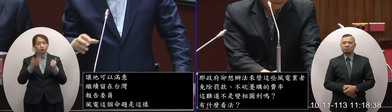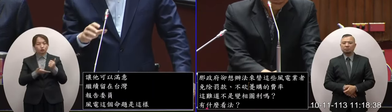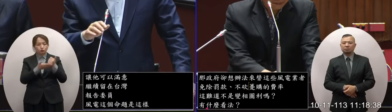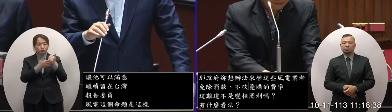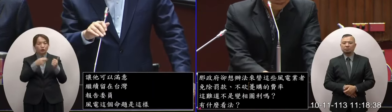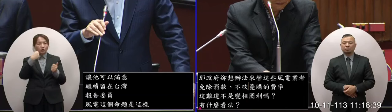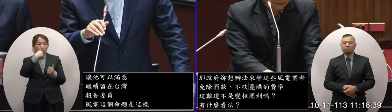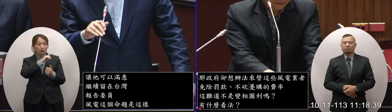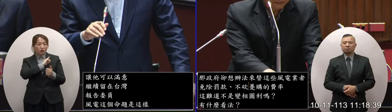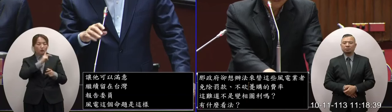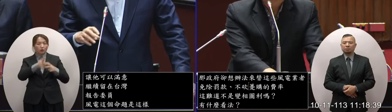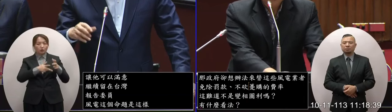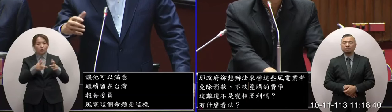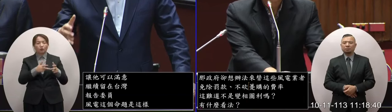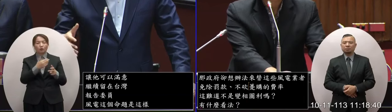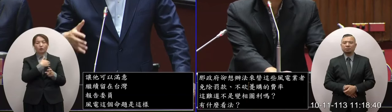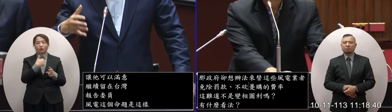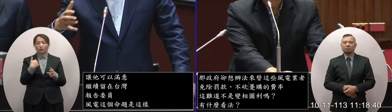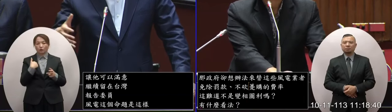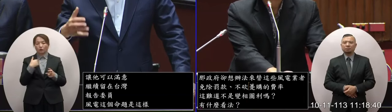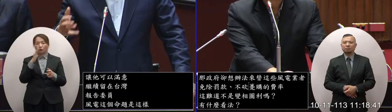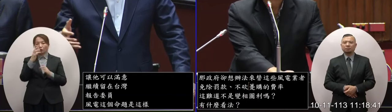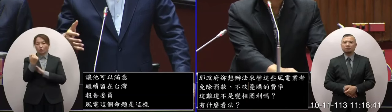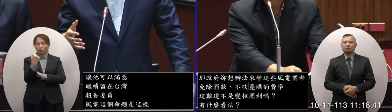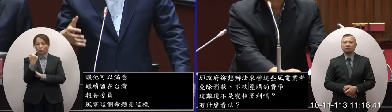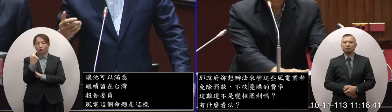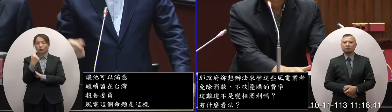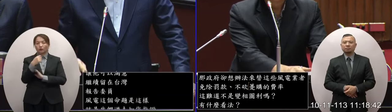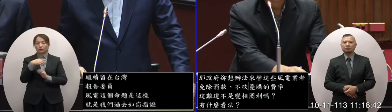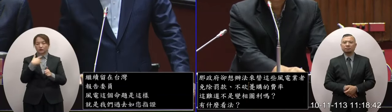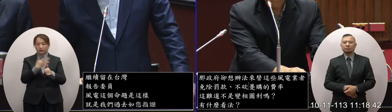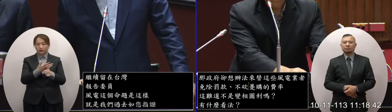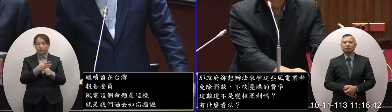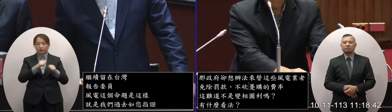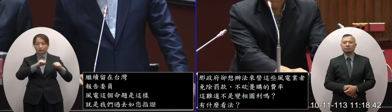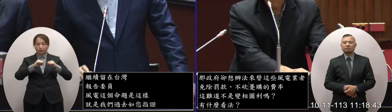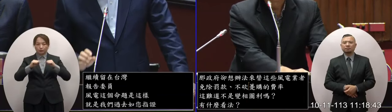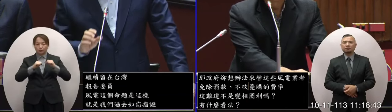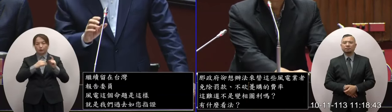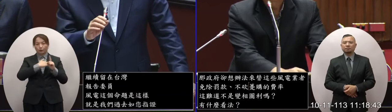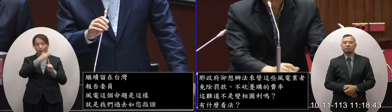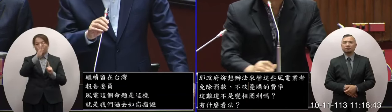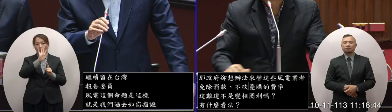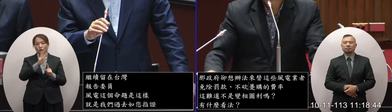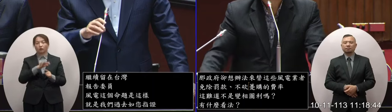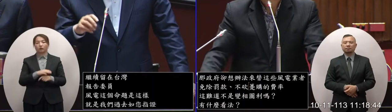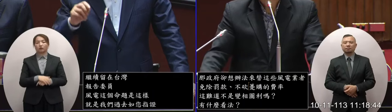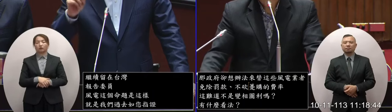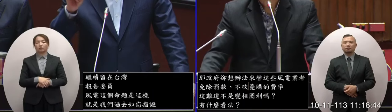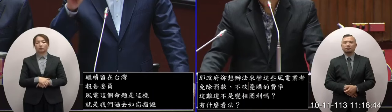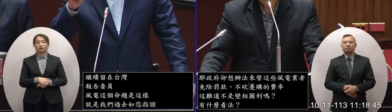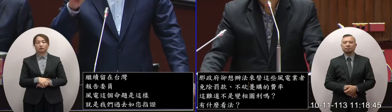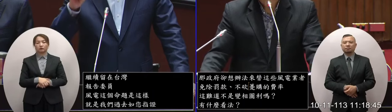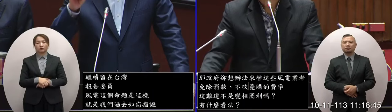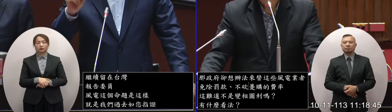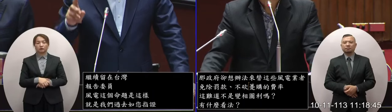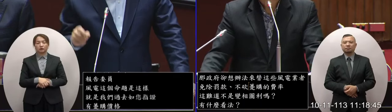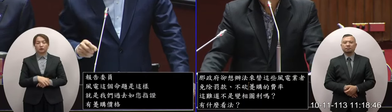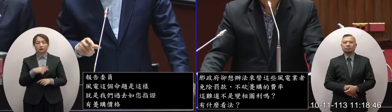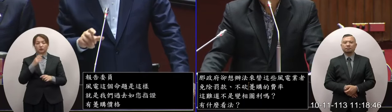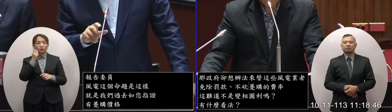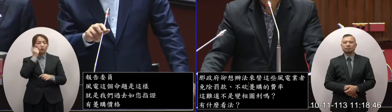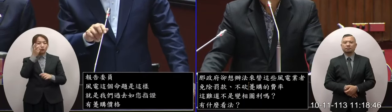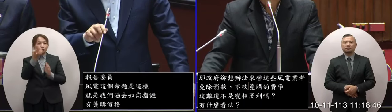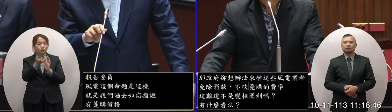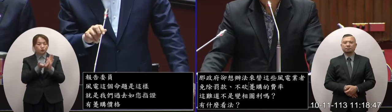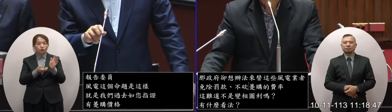国产的这个厂商，那么能够努力的让它有竞争力。 但是我们在两个